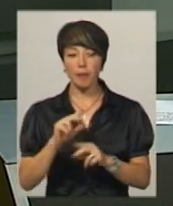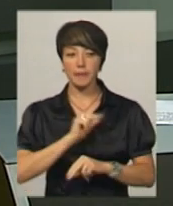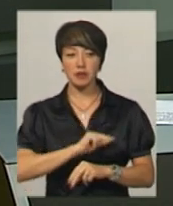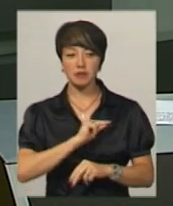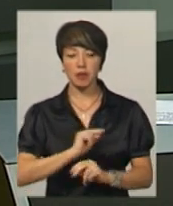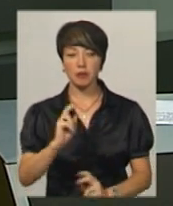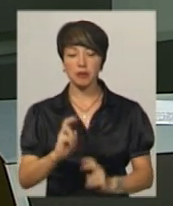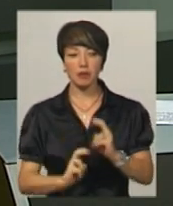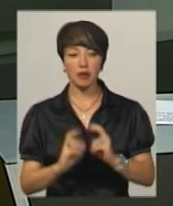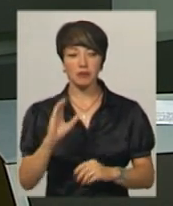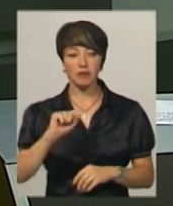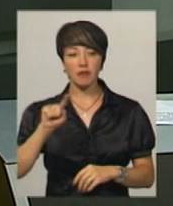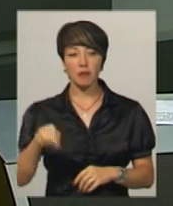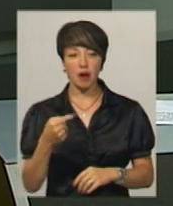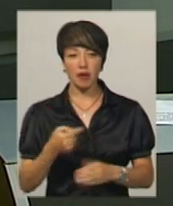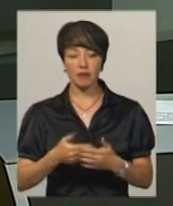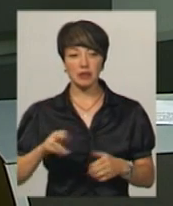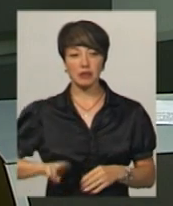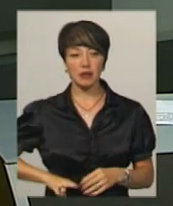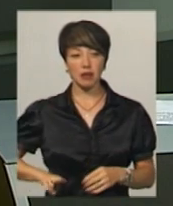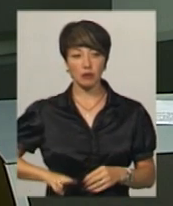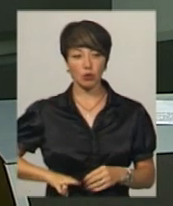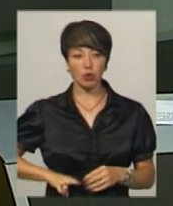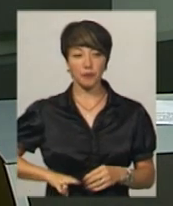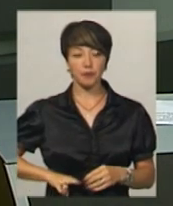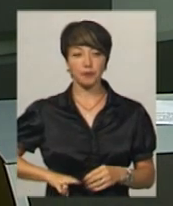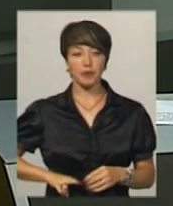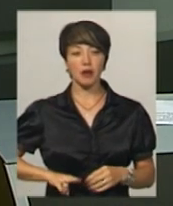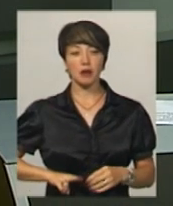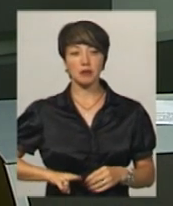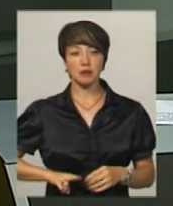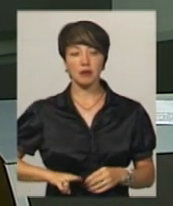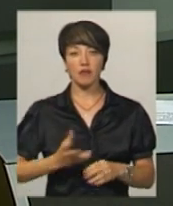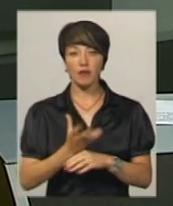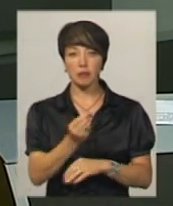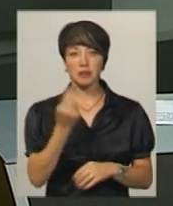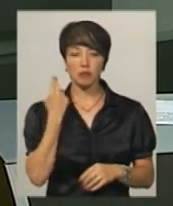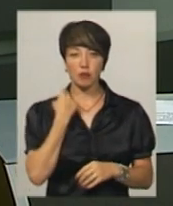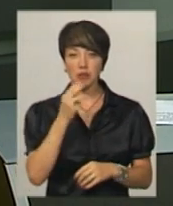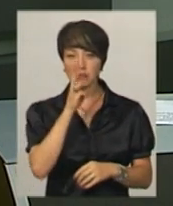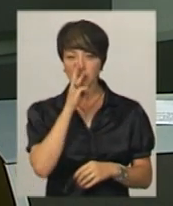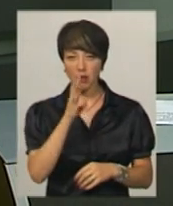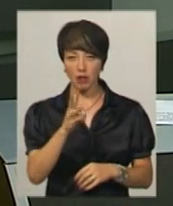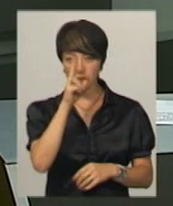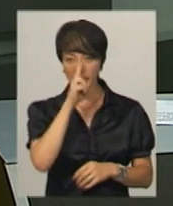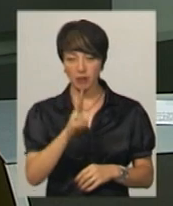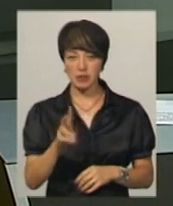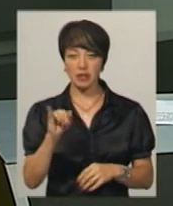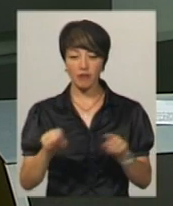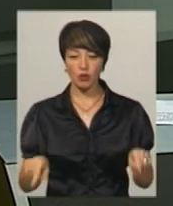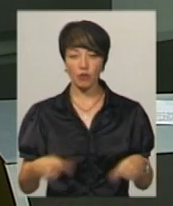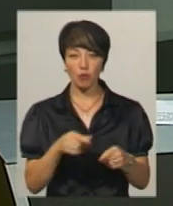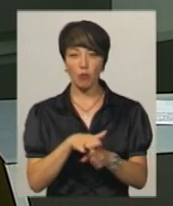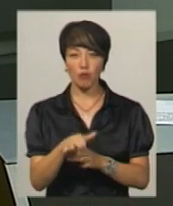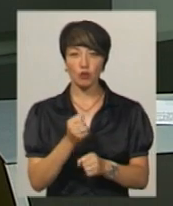працівники підприємства вимагають від директора Сергія Кириченка виплатити заборговану за 2 місяці зарплату та відновити